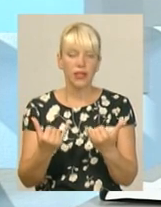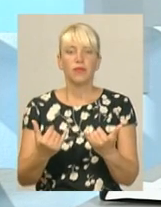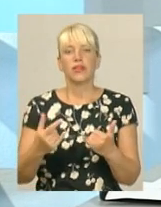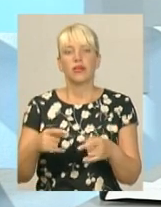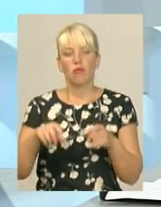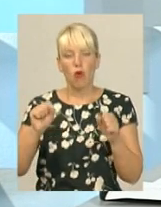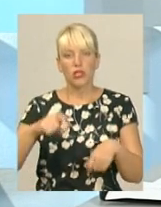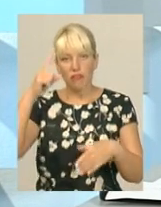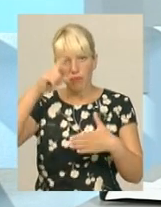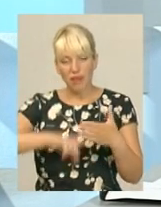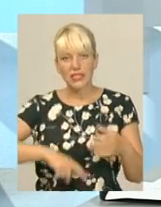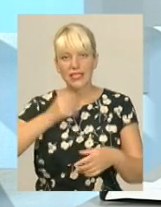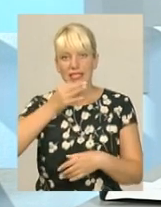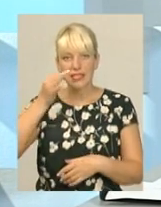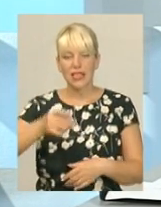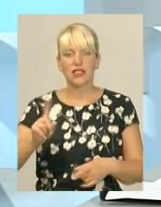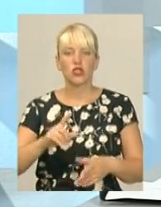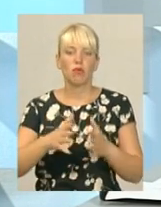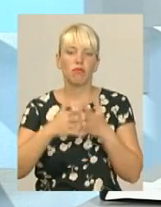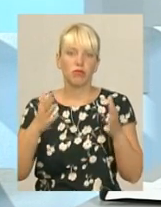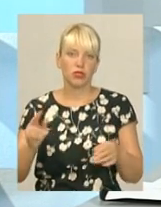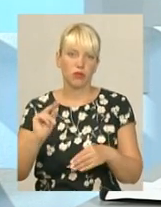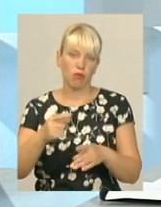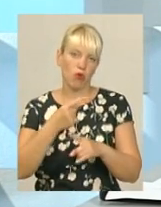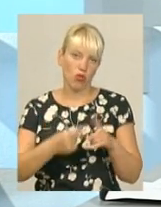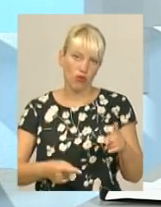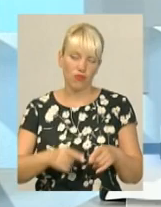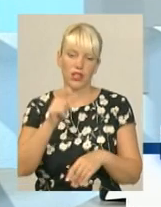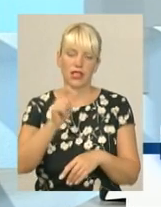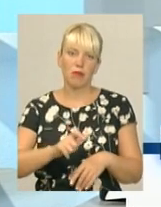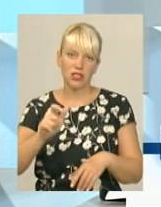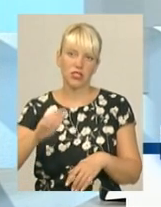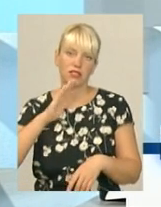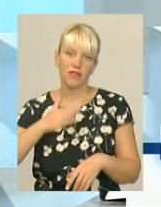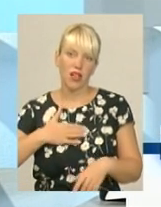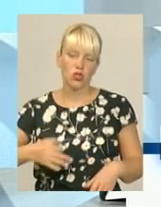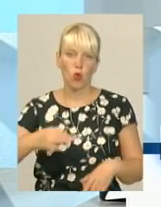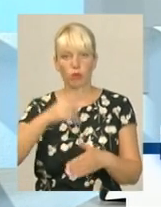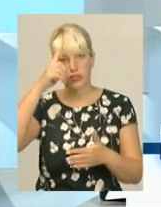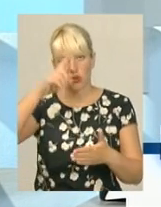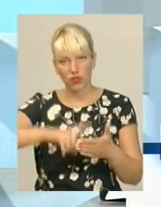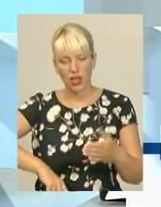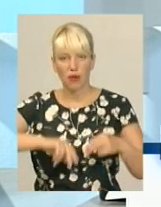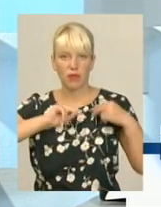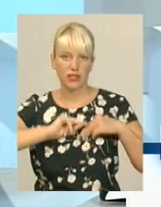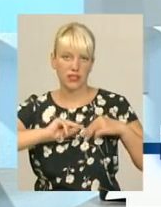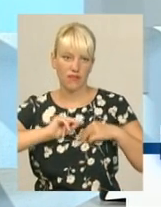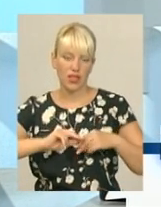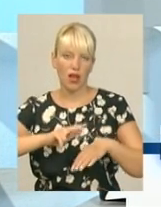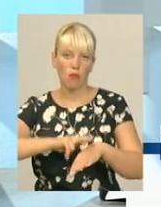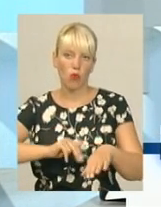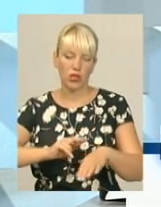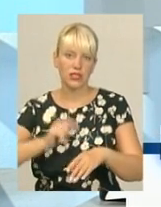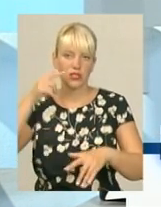з певністю сказати, що більша половина мешканців нашої області довіряє працівникам поліції, ну